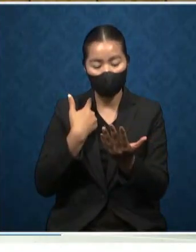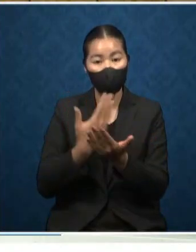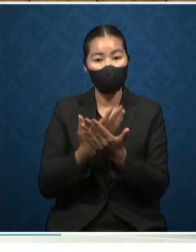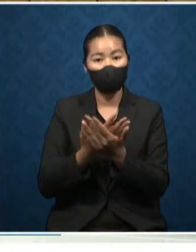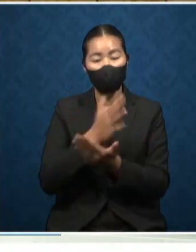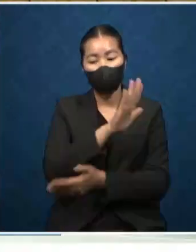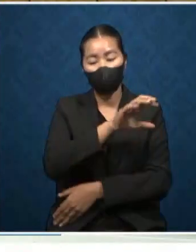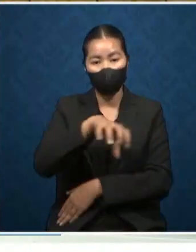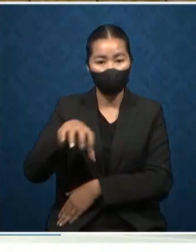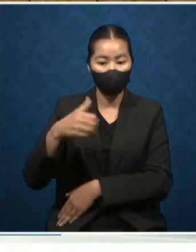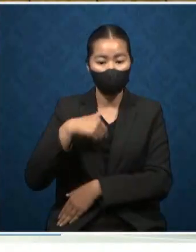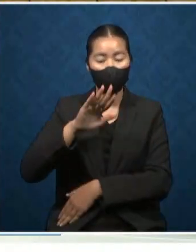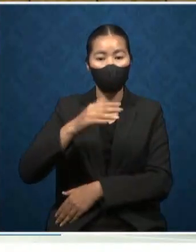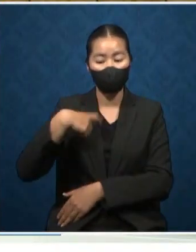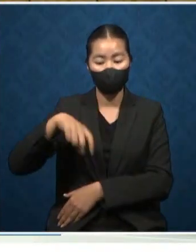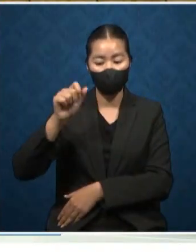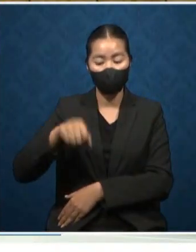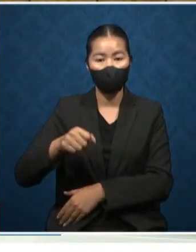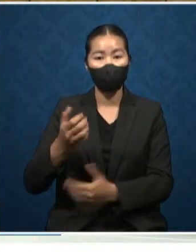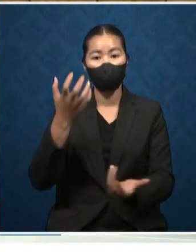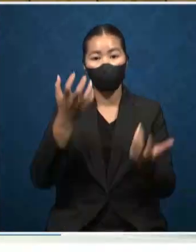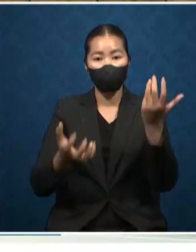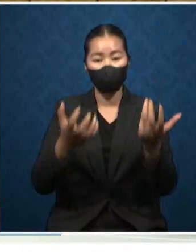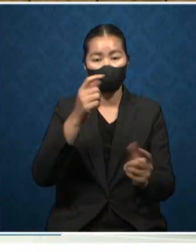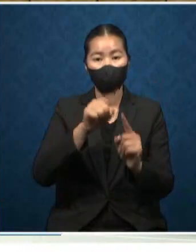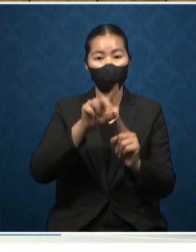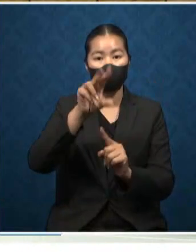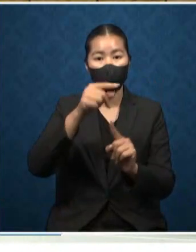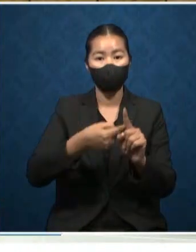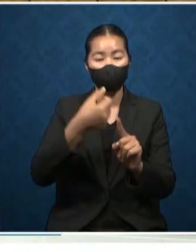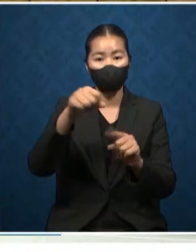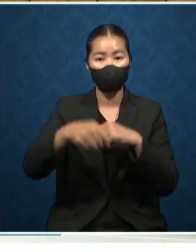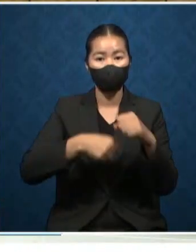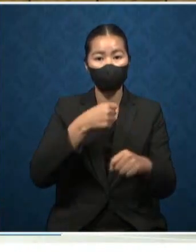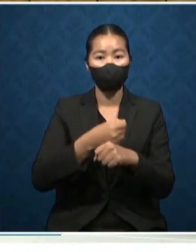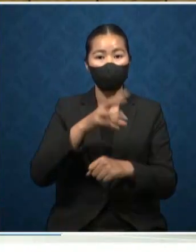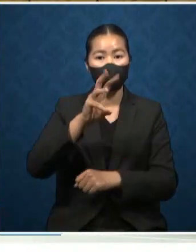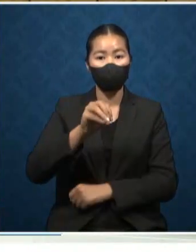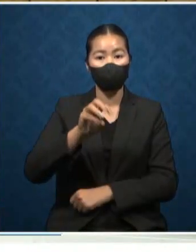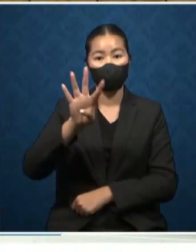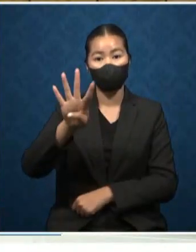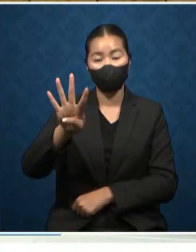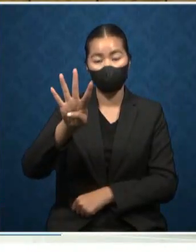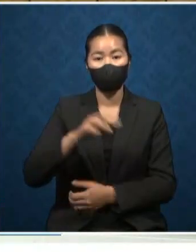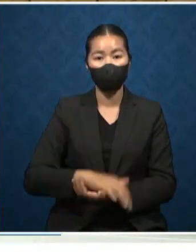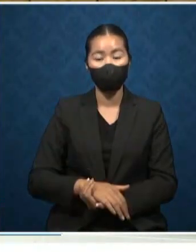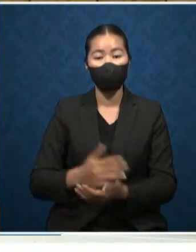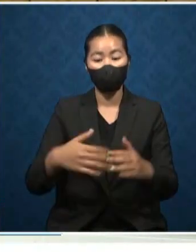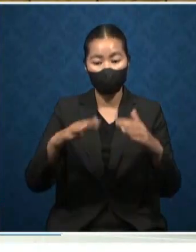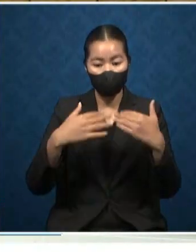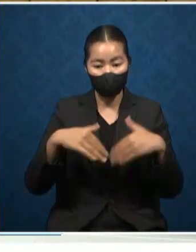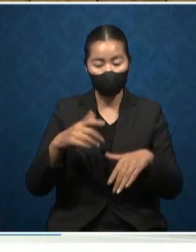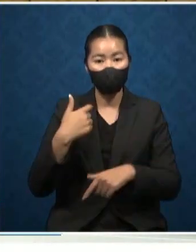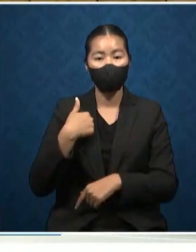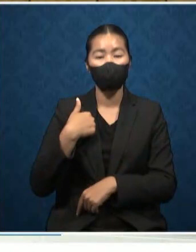สำนักงานศาสตร์ยุติธรรมณวันที่ 30กันยายน2564และผลการดำเนิน